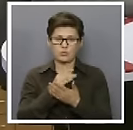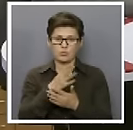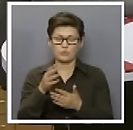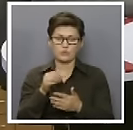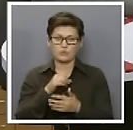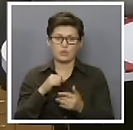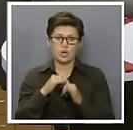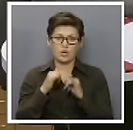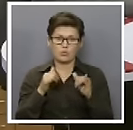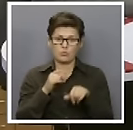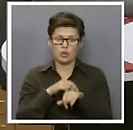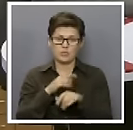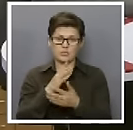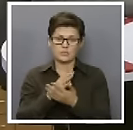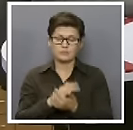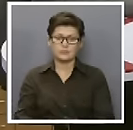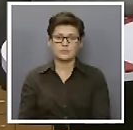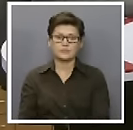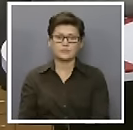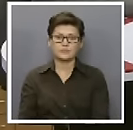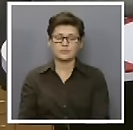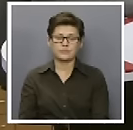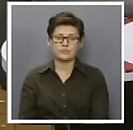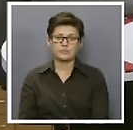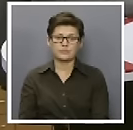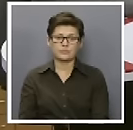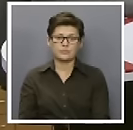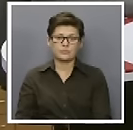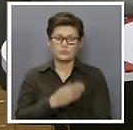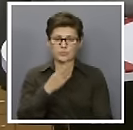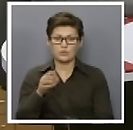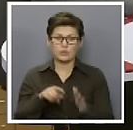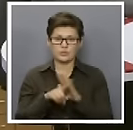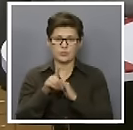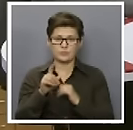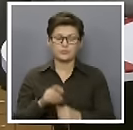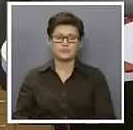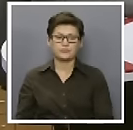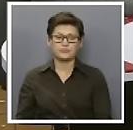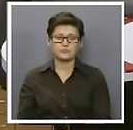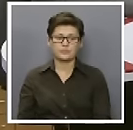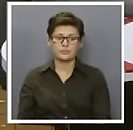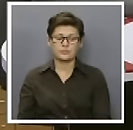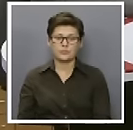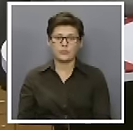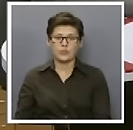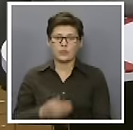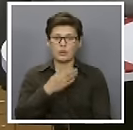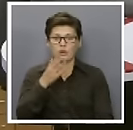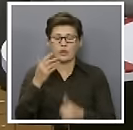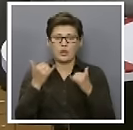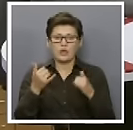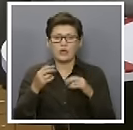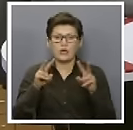өзінің де даму кезеңдері бар, жаңа өзіңіз айтқаны, сондықтан бұл көш басталды. Бауыржан Сәбет, бұл тақырыптың ауқымы кең